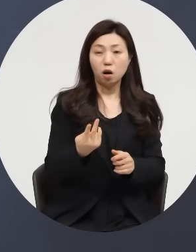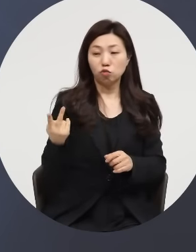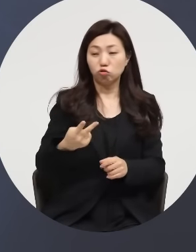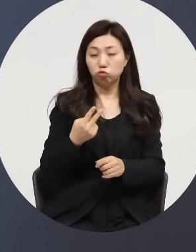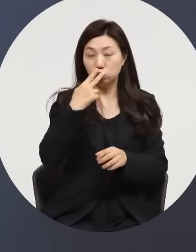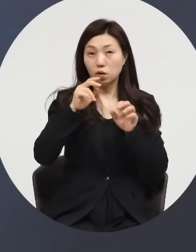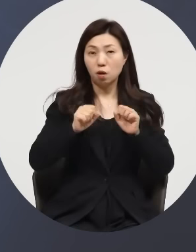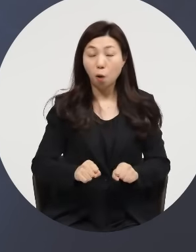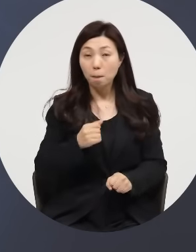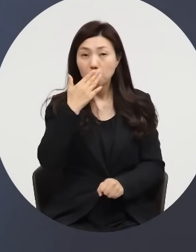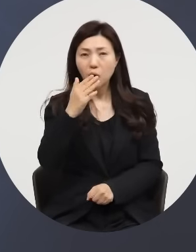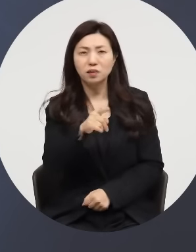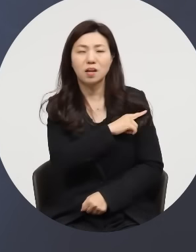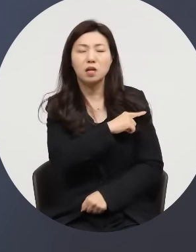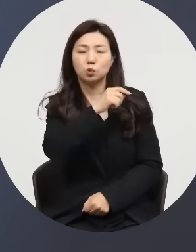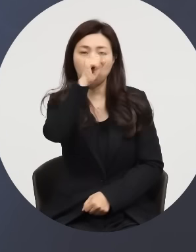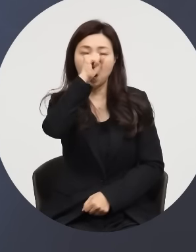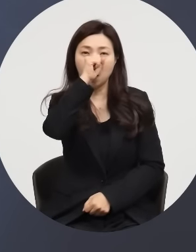베스트야. 근데